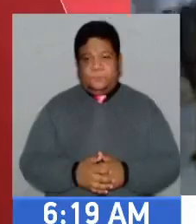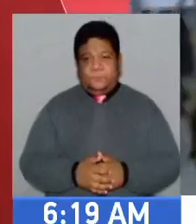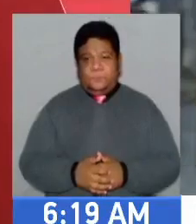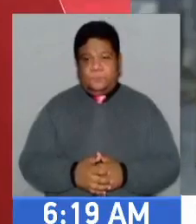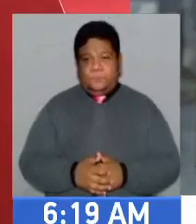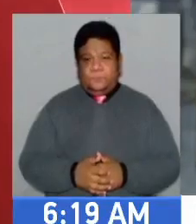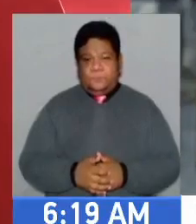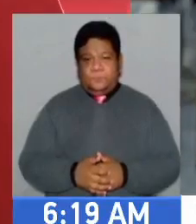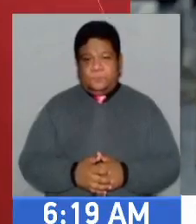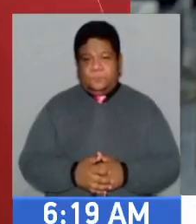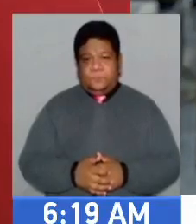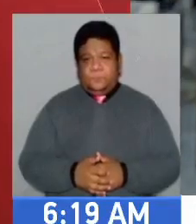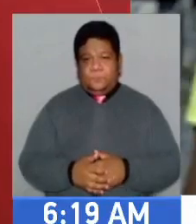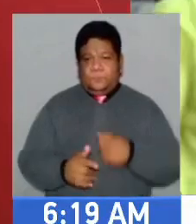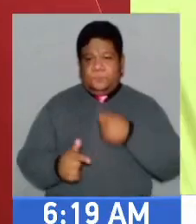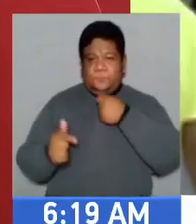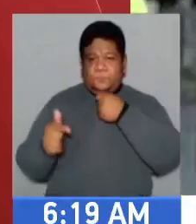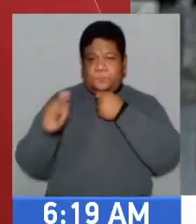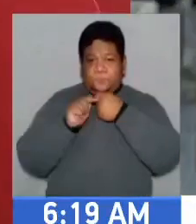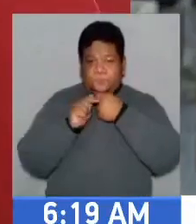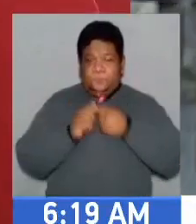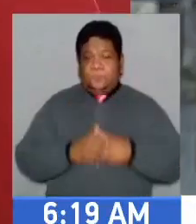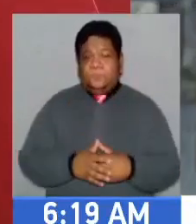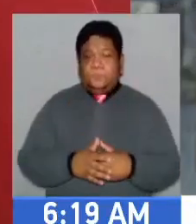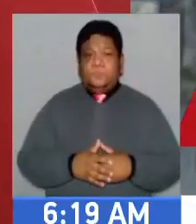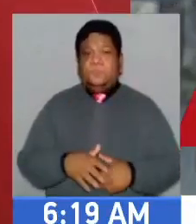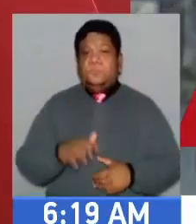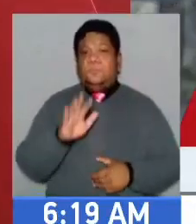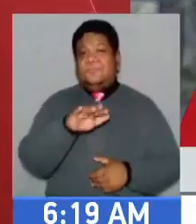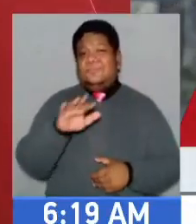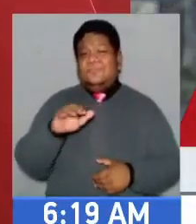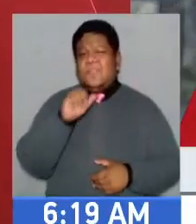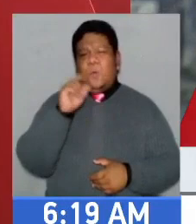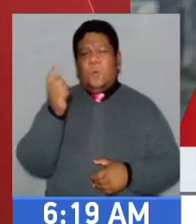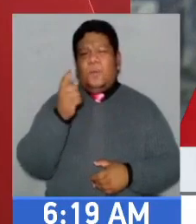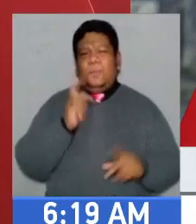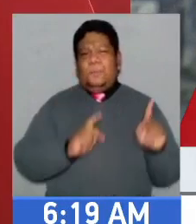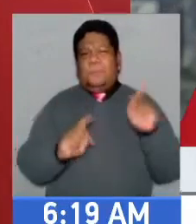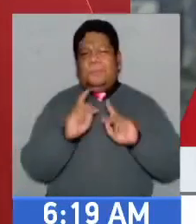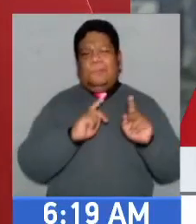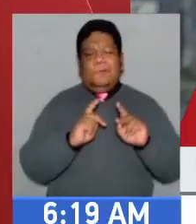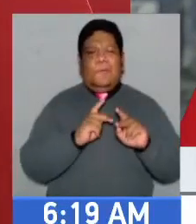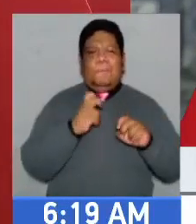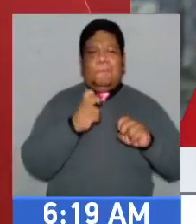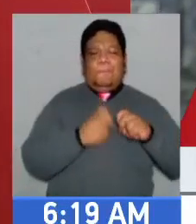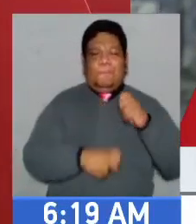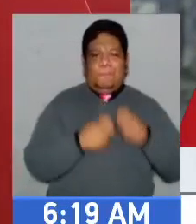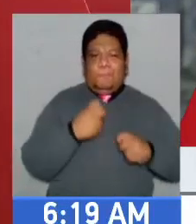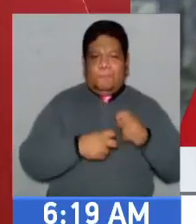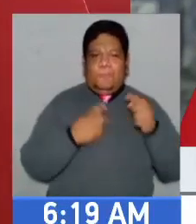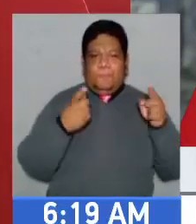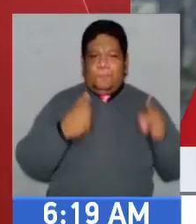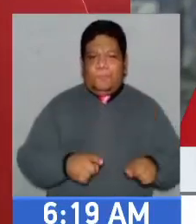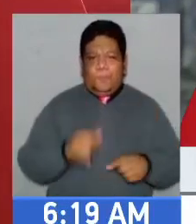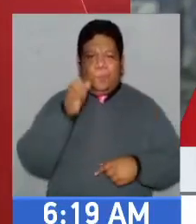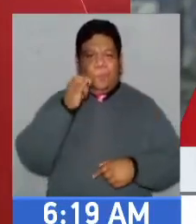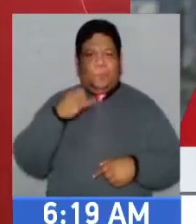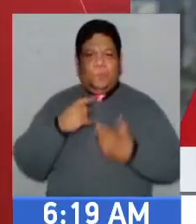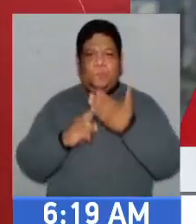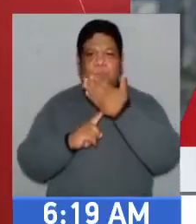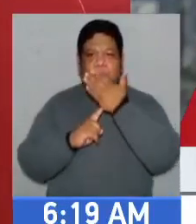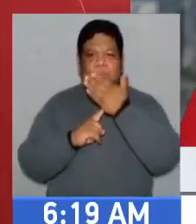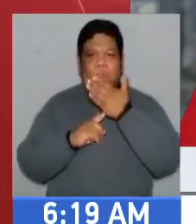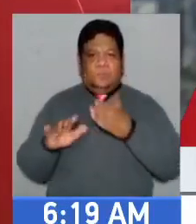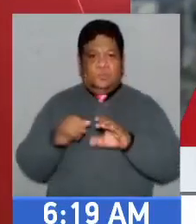Alam mo, Susan, hindi lamang yung mga pasahero yung naperwisyo ng Tigil Pasada ng mga tsuper kahapon dahil naperwisyo din yung mga tsuper